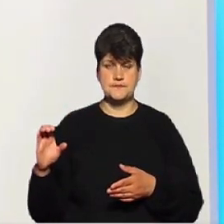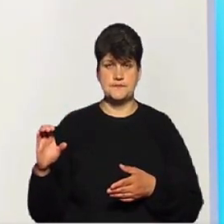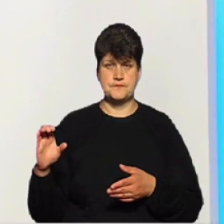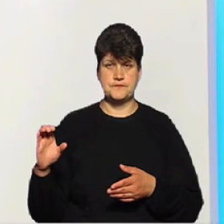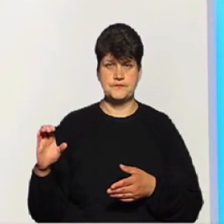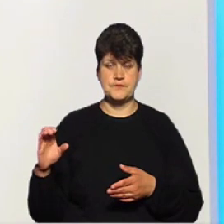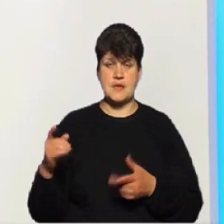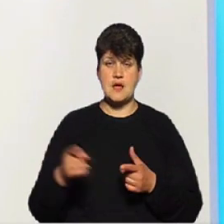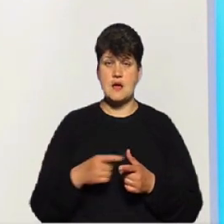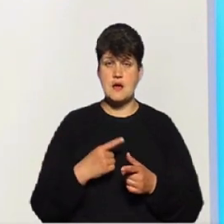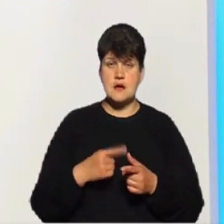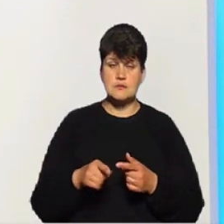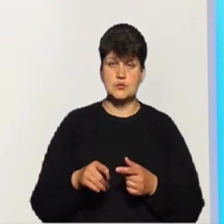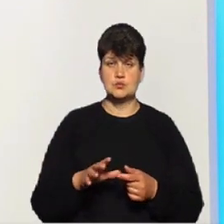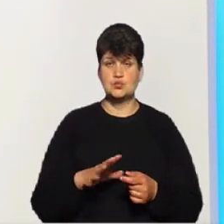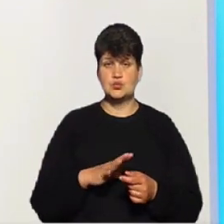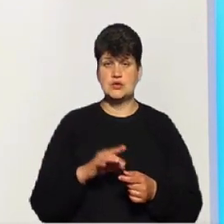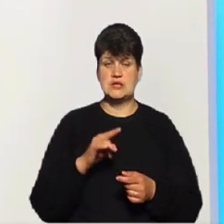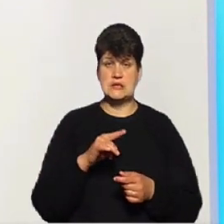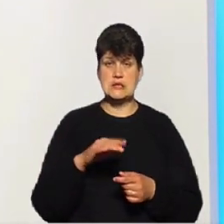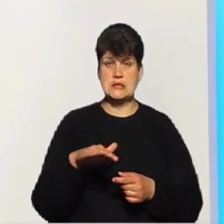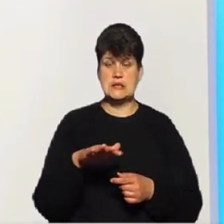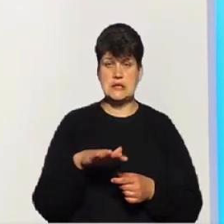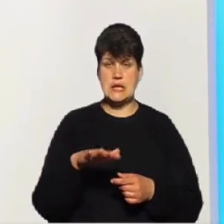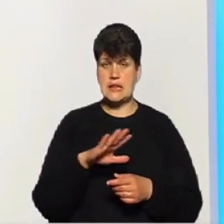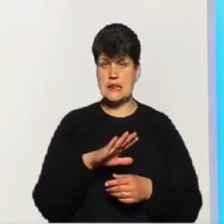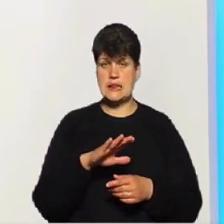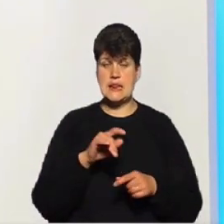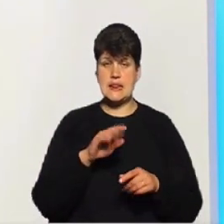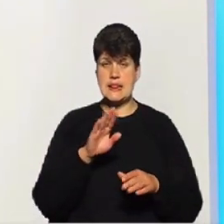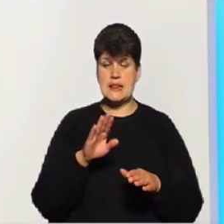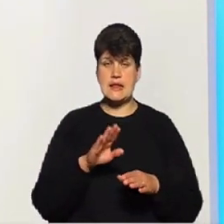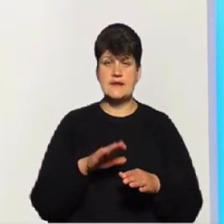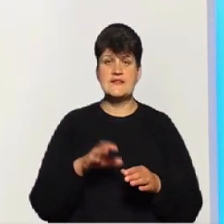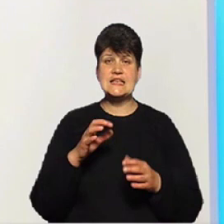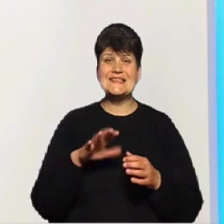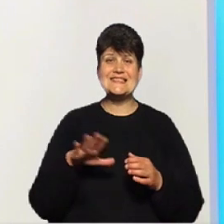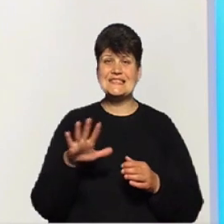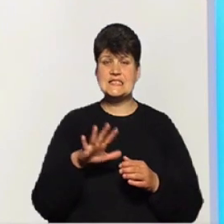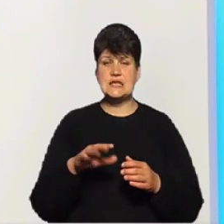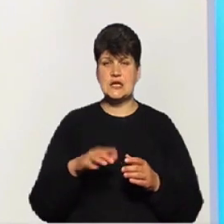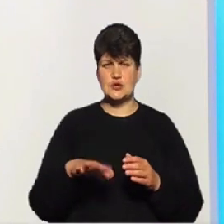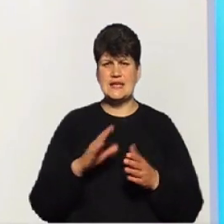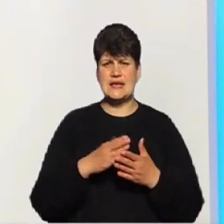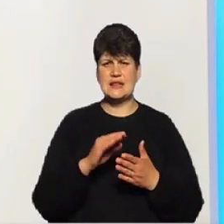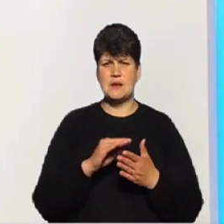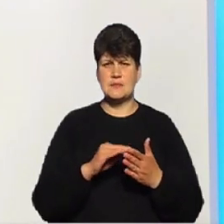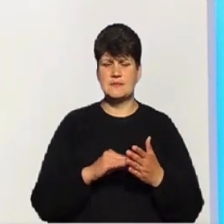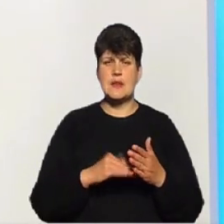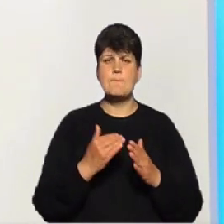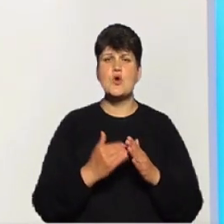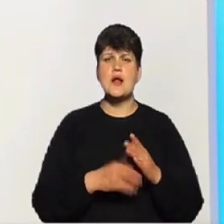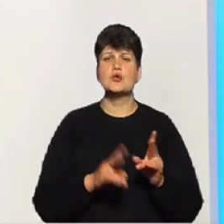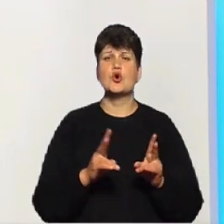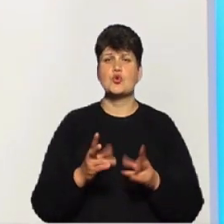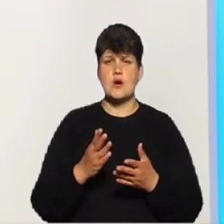перебували на тій території або не підконтрольній, або в сірій зоні. Так. Тобто є прописано порядок, хто має